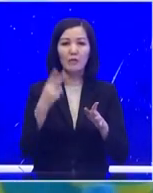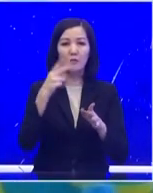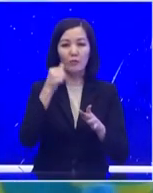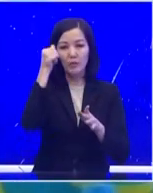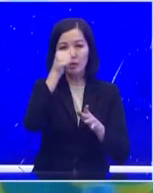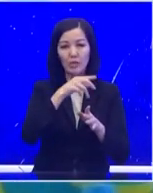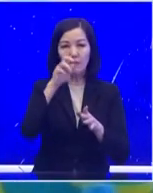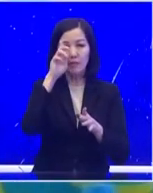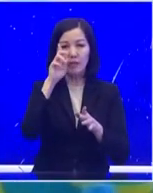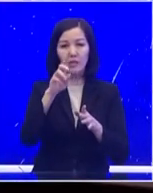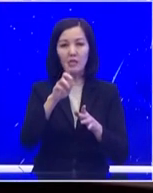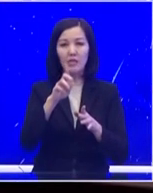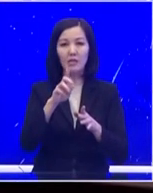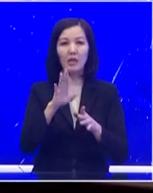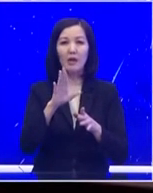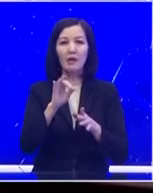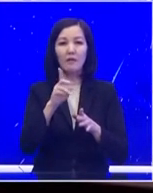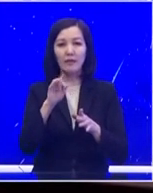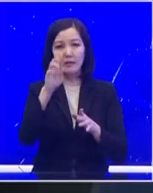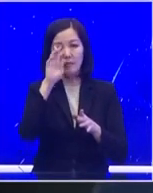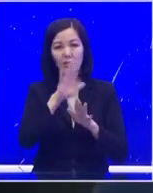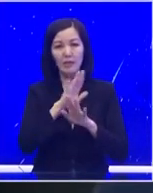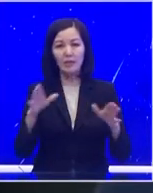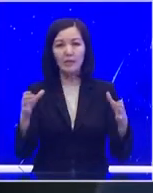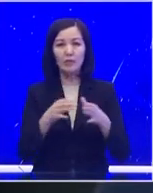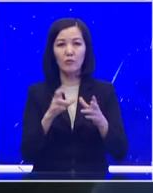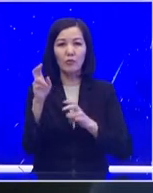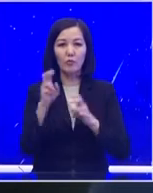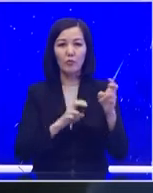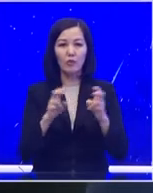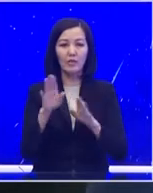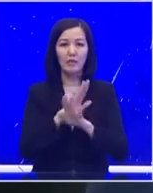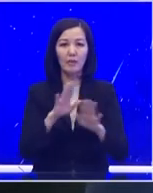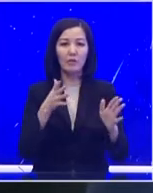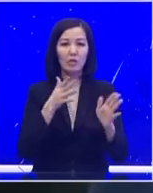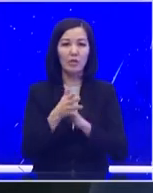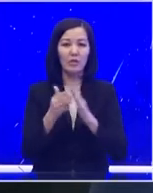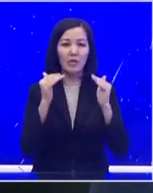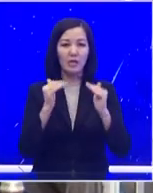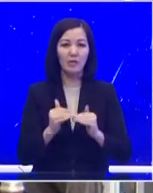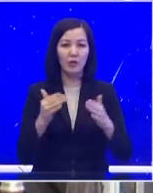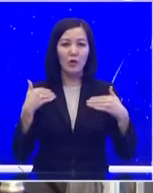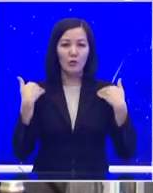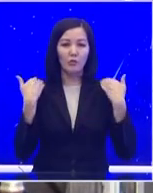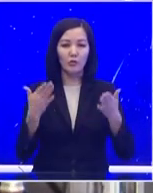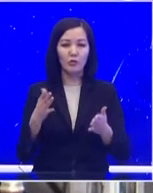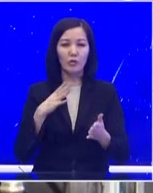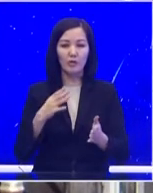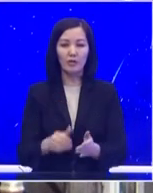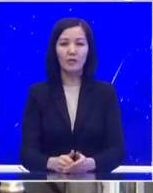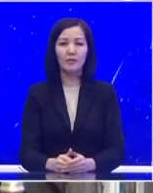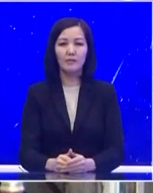жылы мемлекеттік және квазимемлекеттік сектордың өндірістік емес шығындарын азайтуға ұсыныстар ортаға